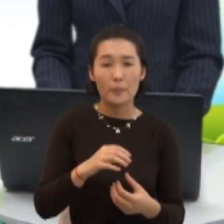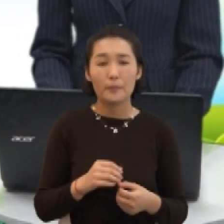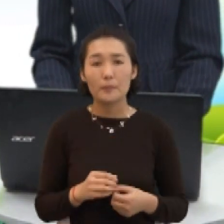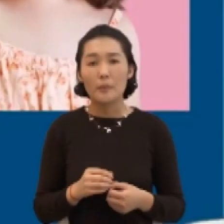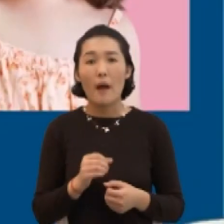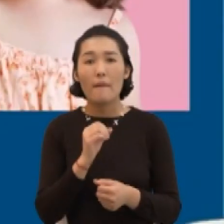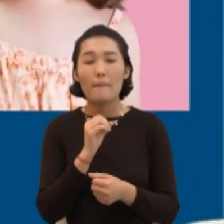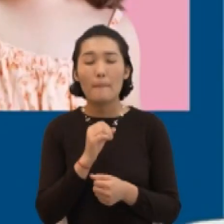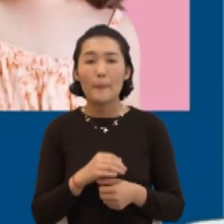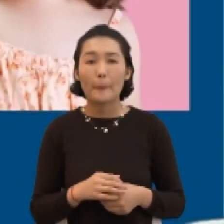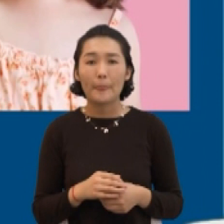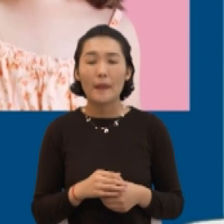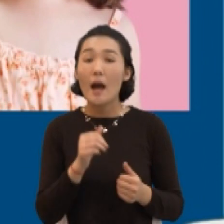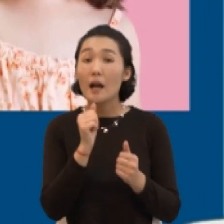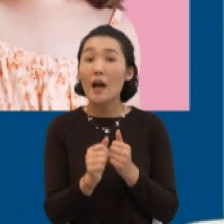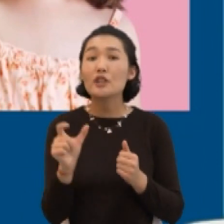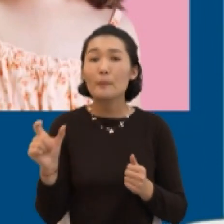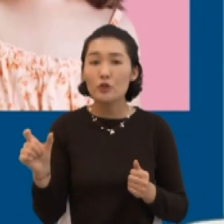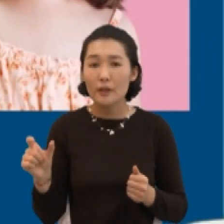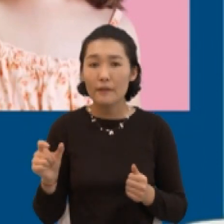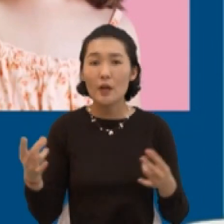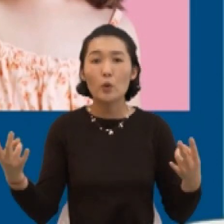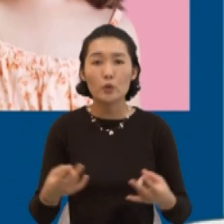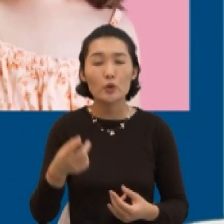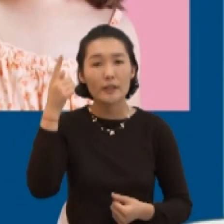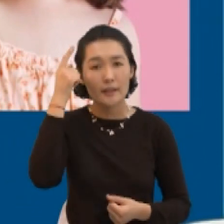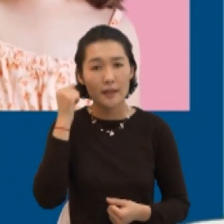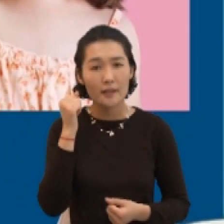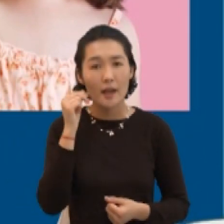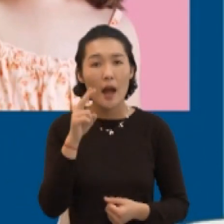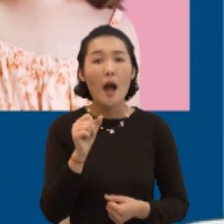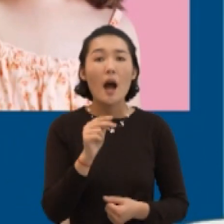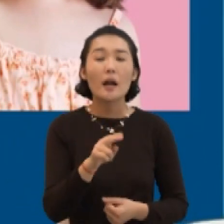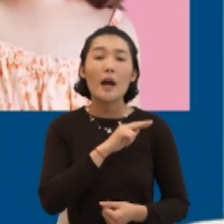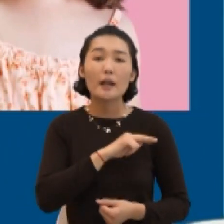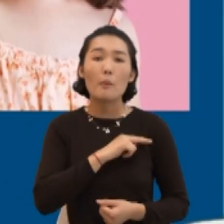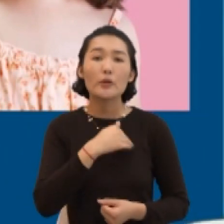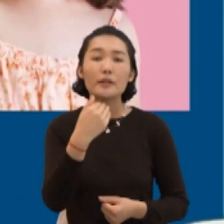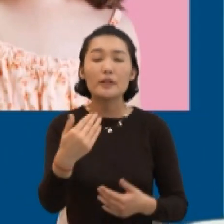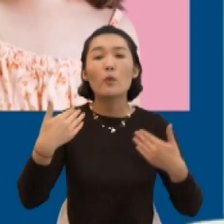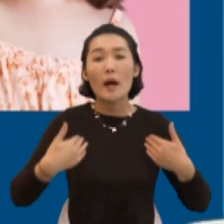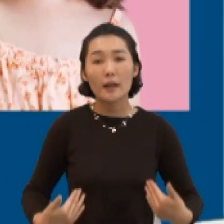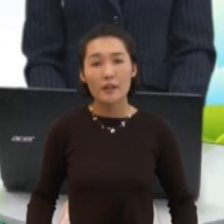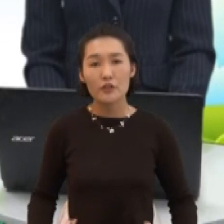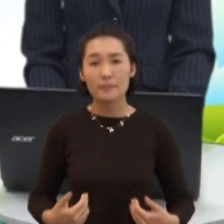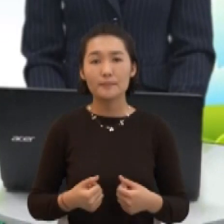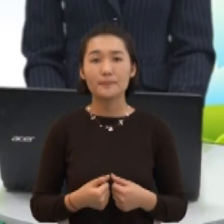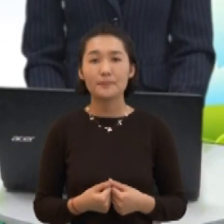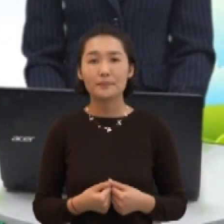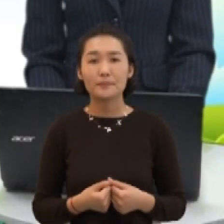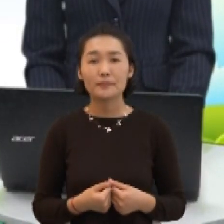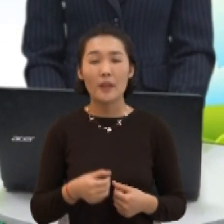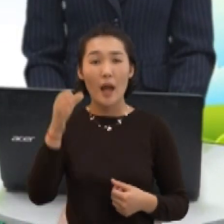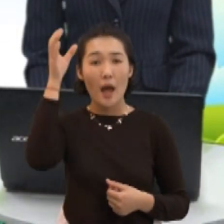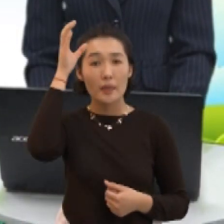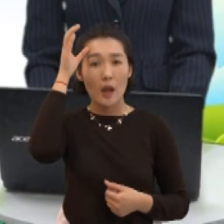организма. Каждому человеку нужно знать, как устроен и работает его организм. Наука